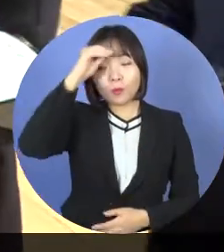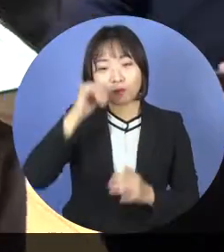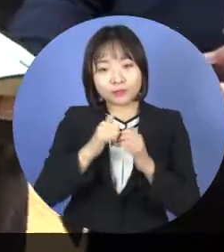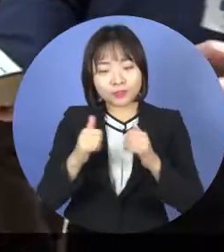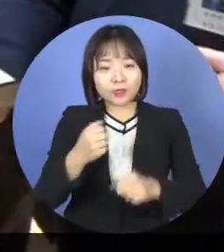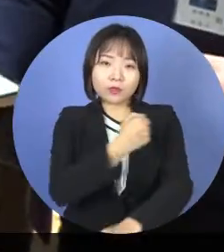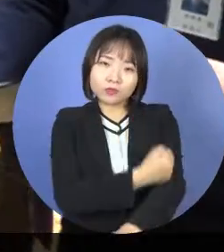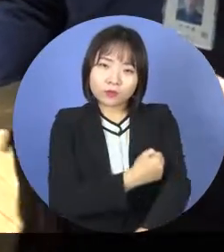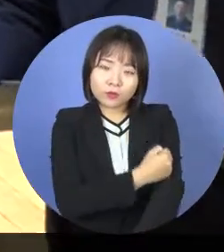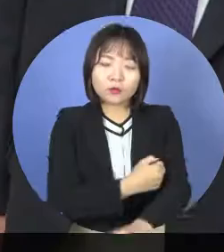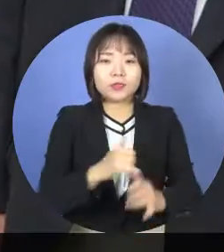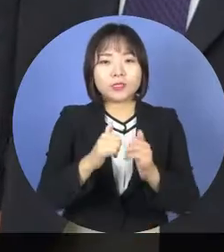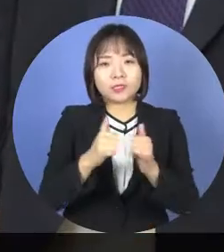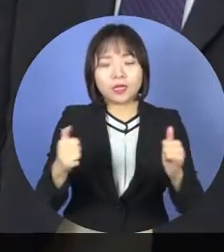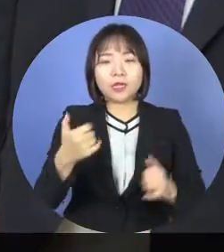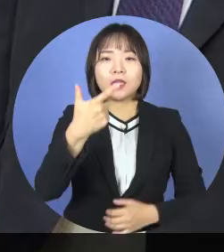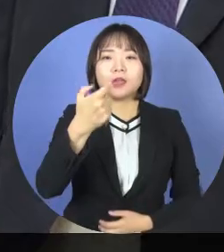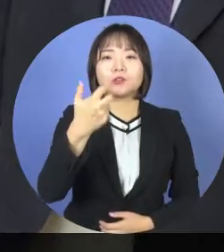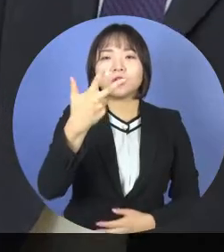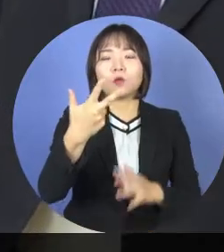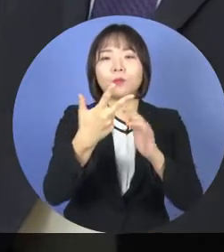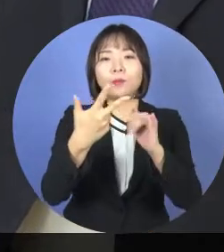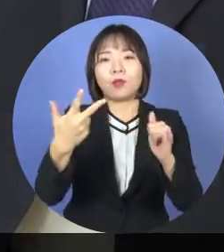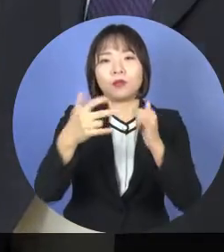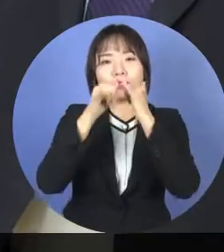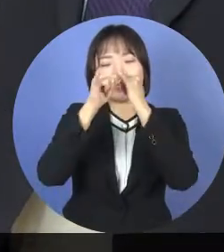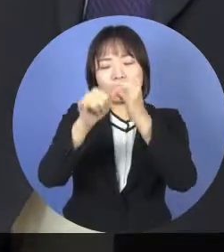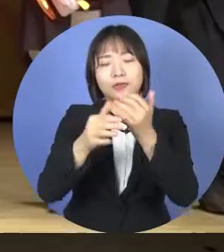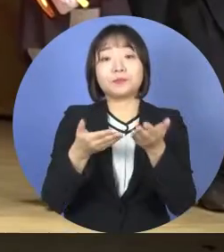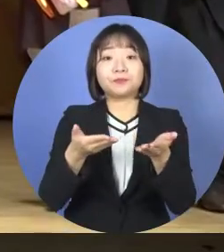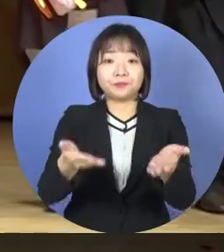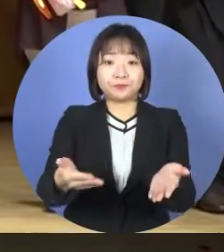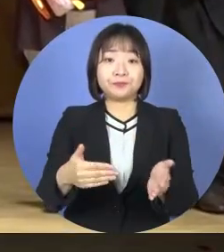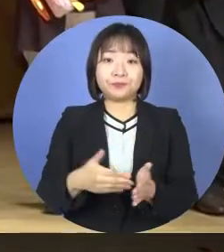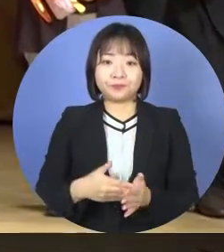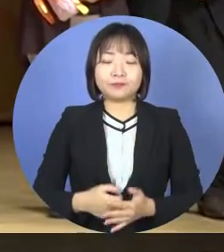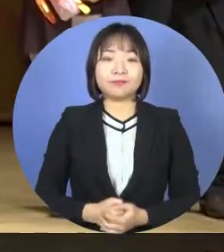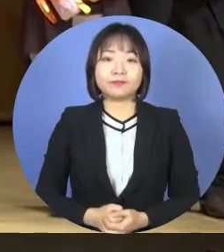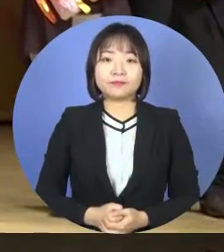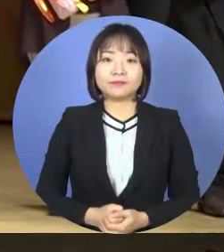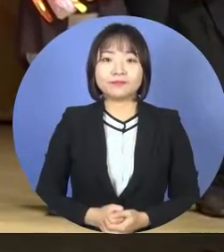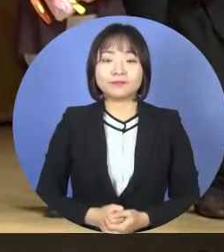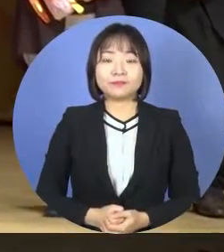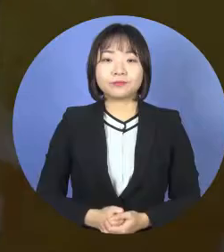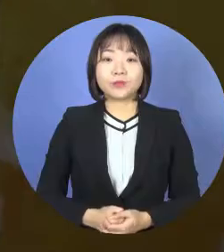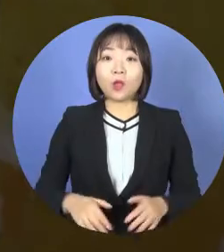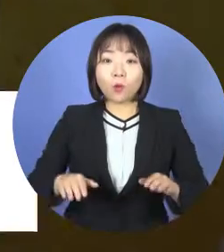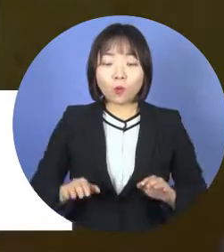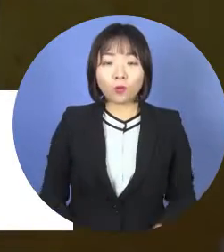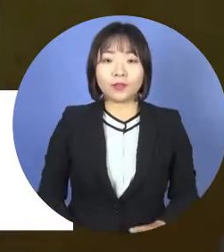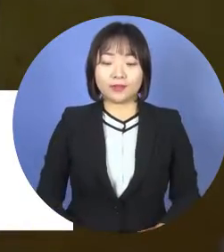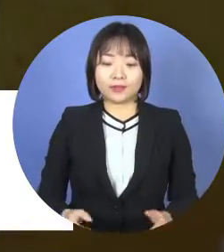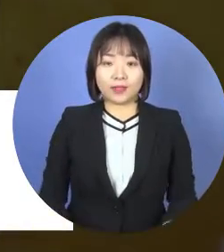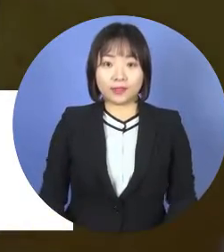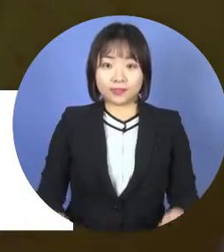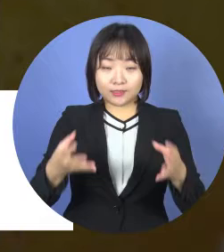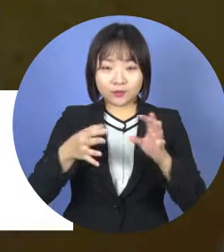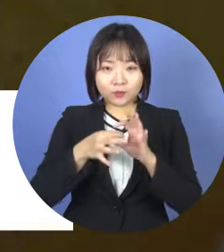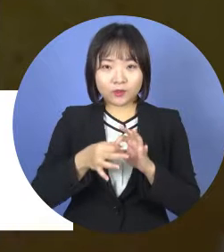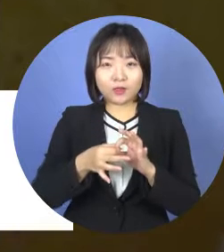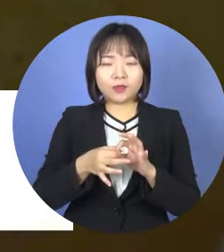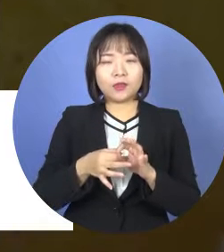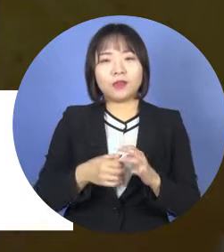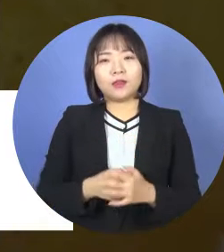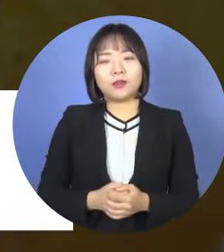모범노인과 노인복지 기여자 등 유공자 67명에 대한 표창 수여식이 있었습니다. 오늘 행사를